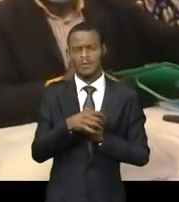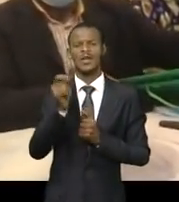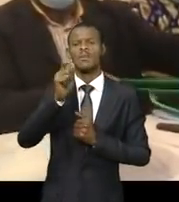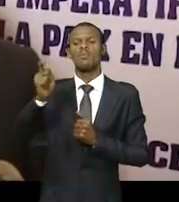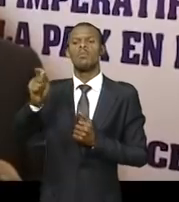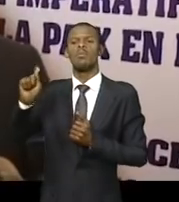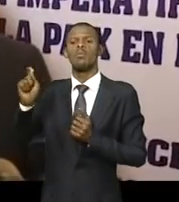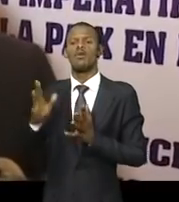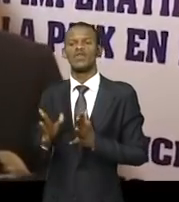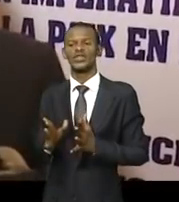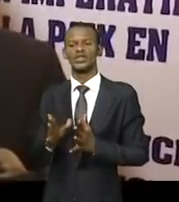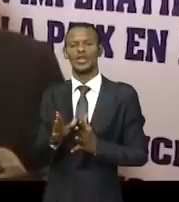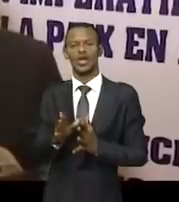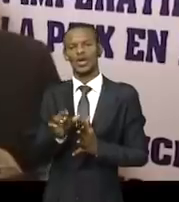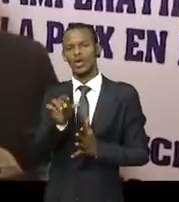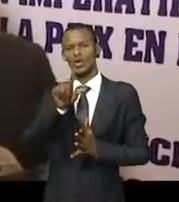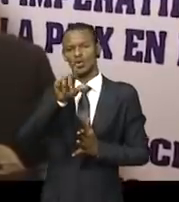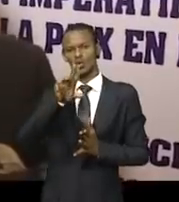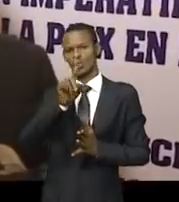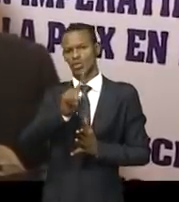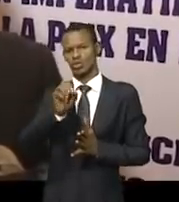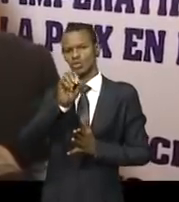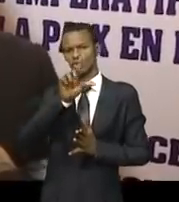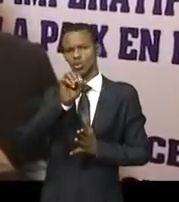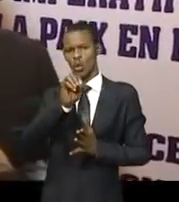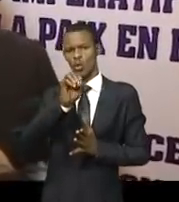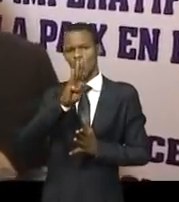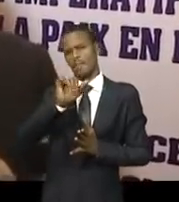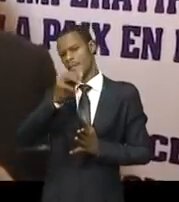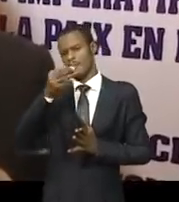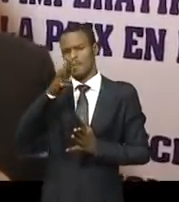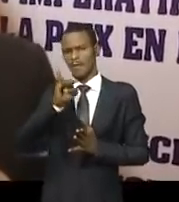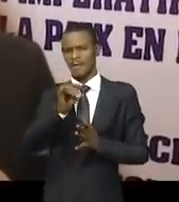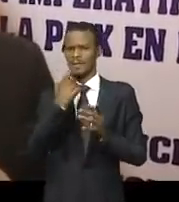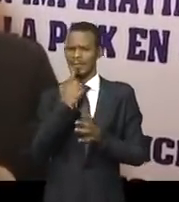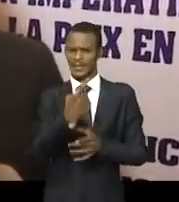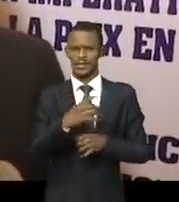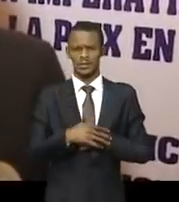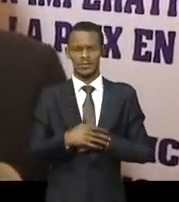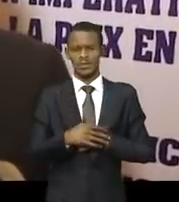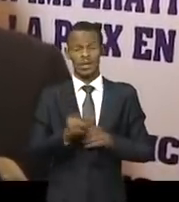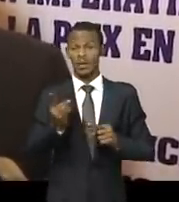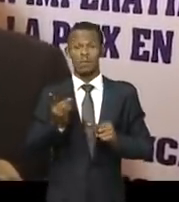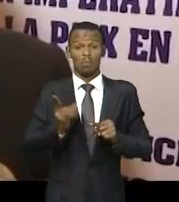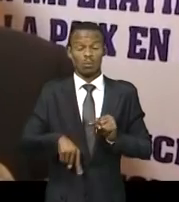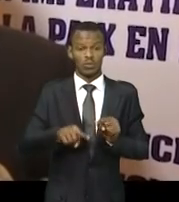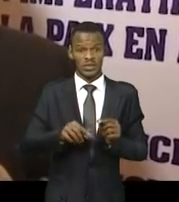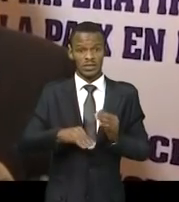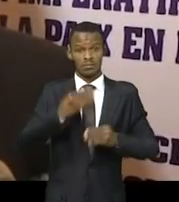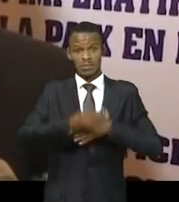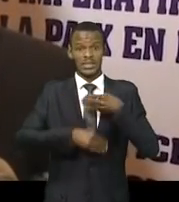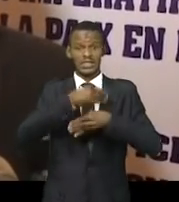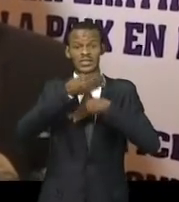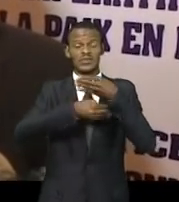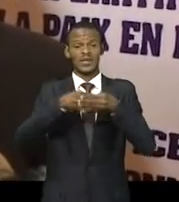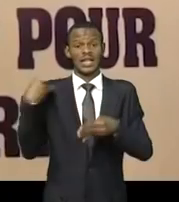comment passer outre tous ces morts. Concrètement, on ne peut pas construire un état de droit sous les cendres de